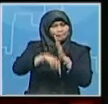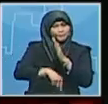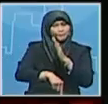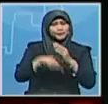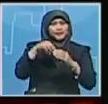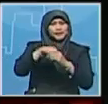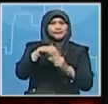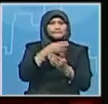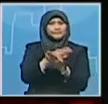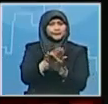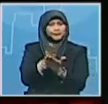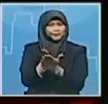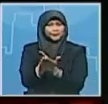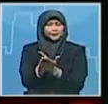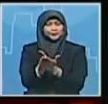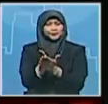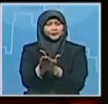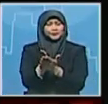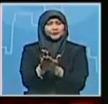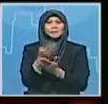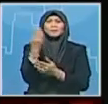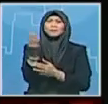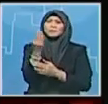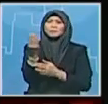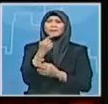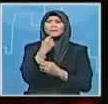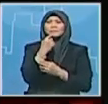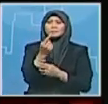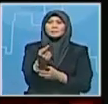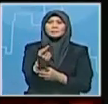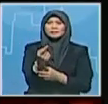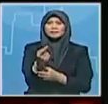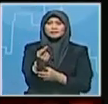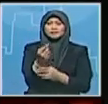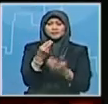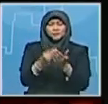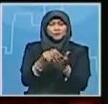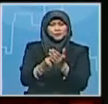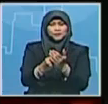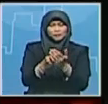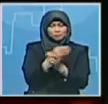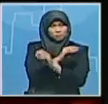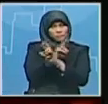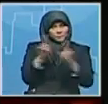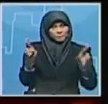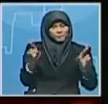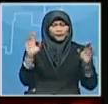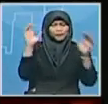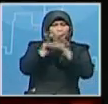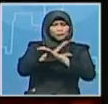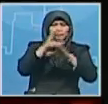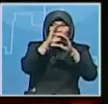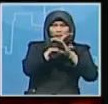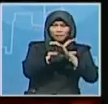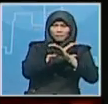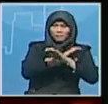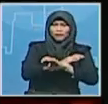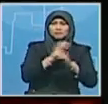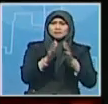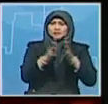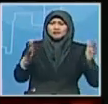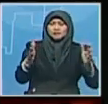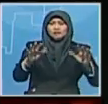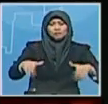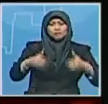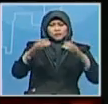dalam bajet itu sendiri, selalu saja kita menyebutkan peruntukan yang disediakan. Cabaran yang lebih besarnya adalah dalam